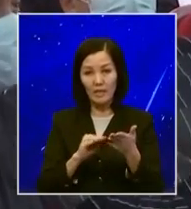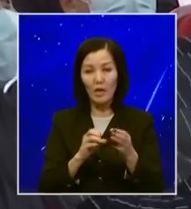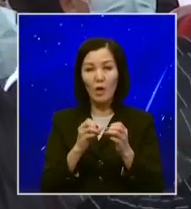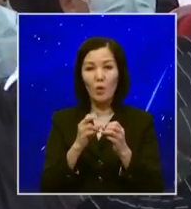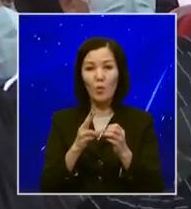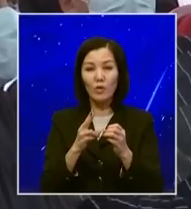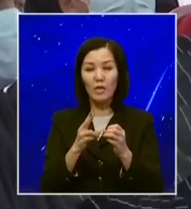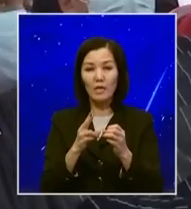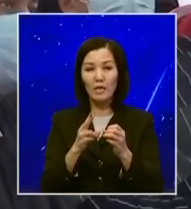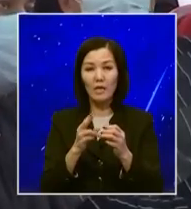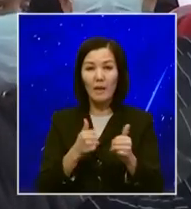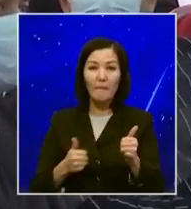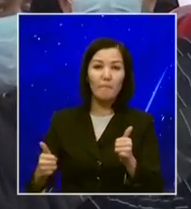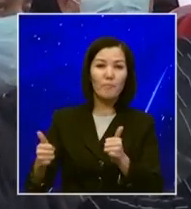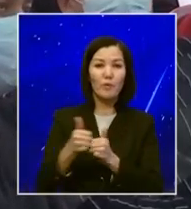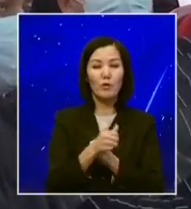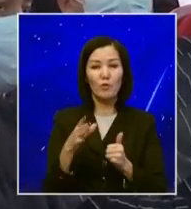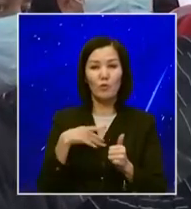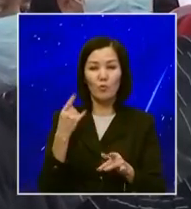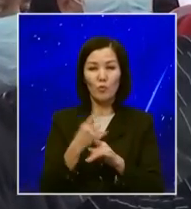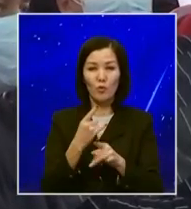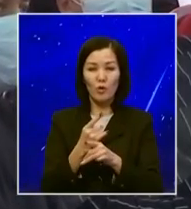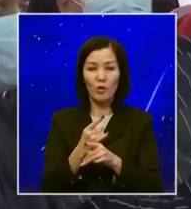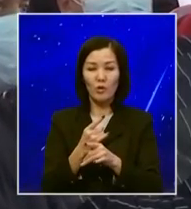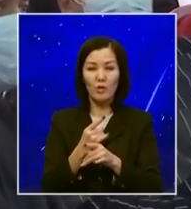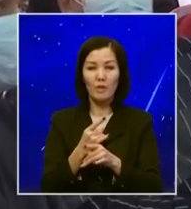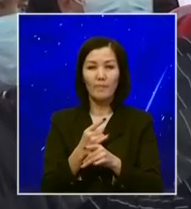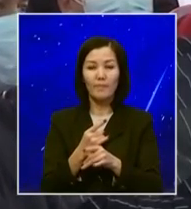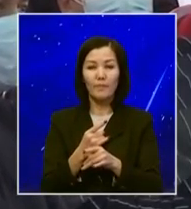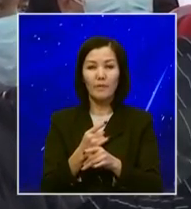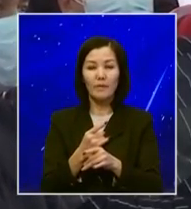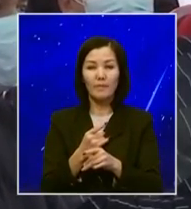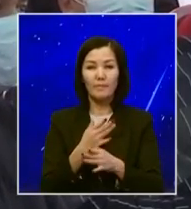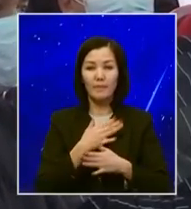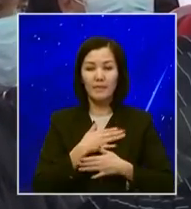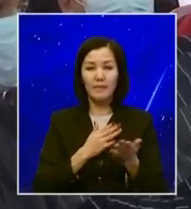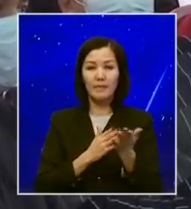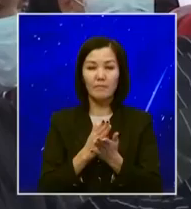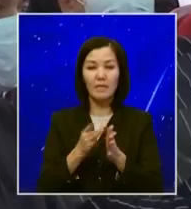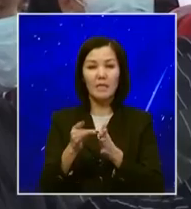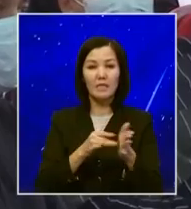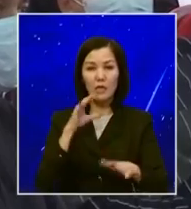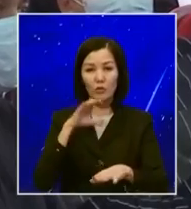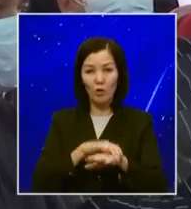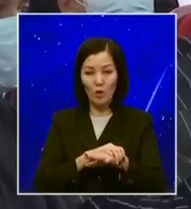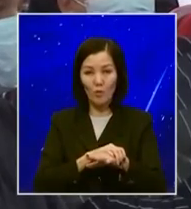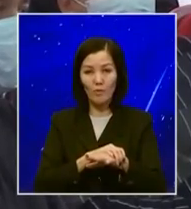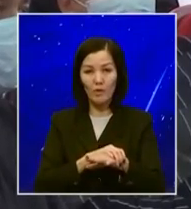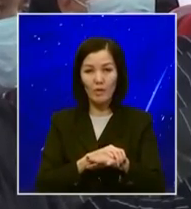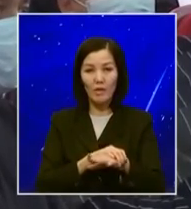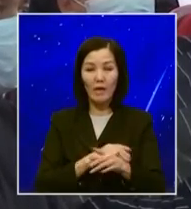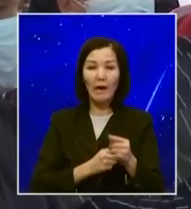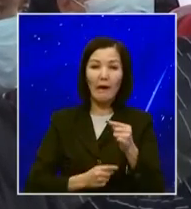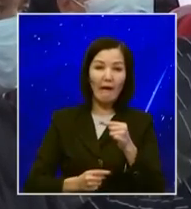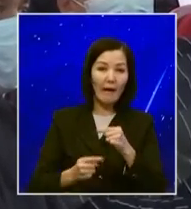12 машина келіп қозғалып келген. Бірақ оны біздің қызметкерлер өз уақытында оны тауып алды да, жаңа 12 машина кері шығарайын